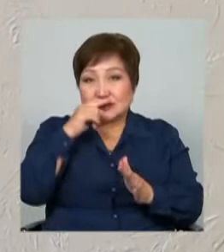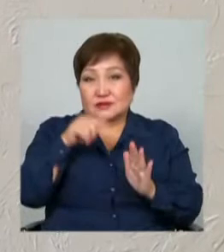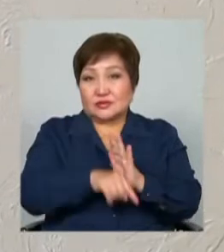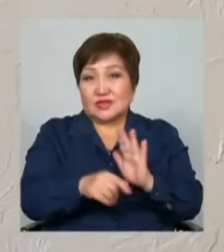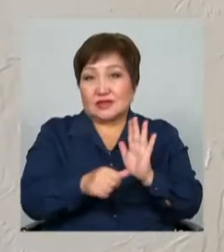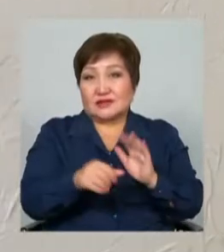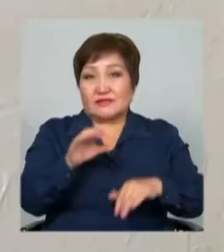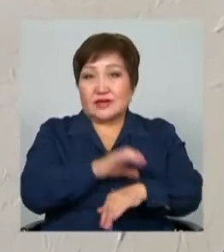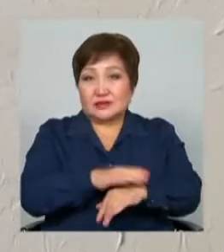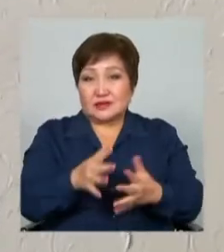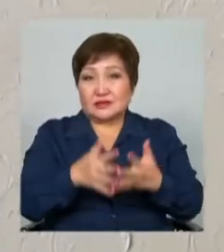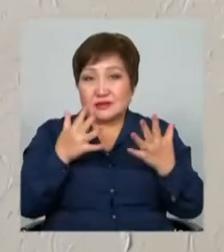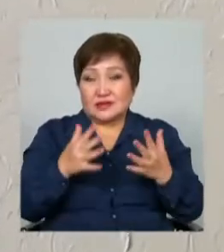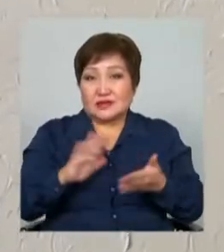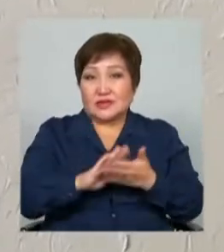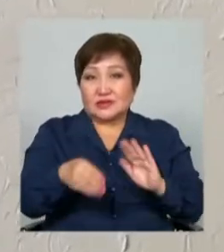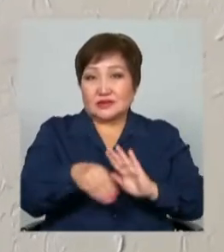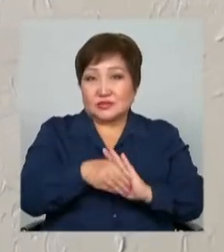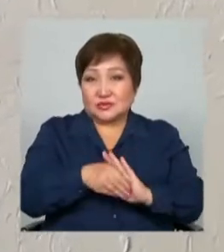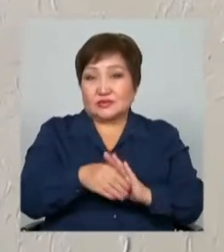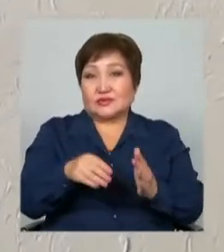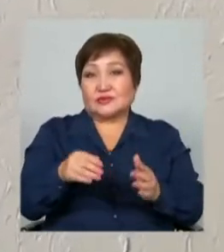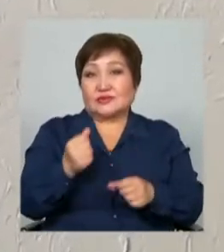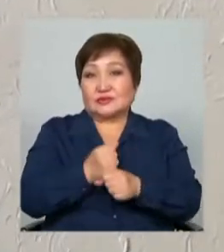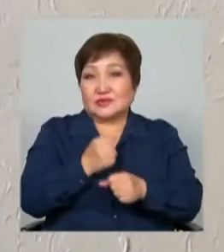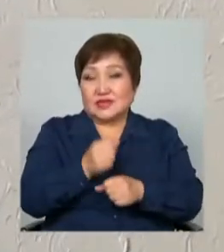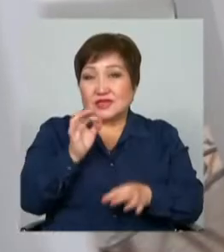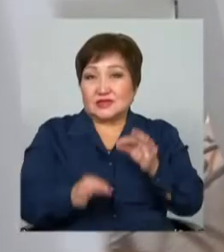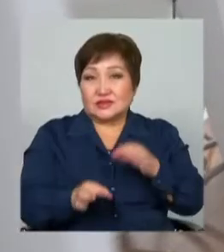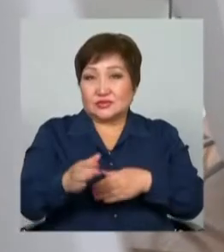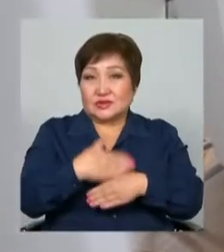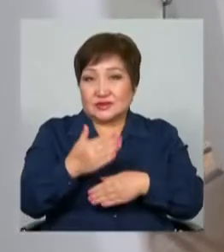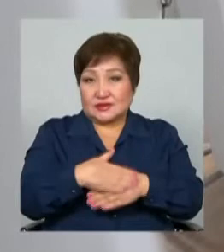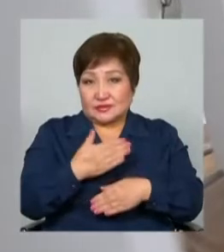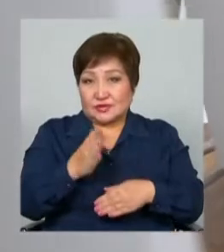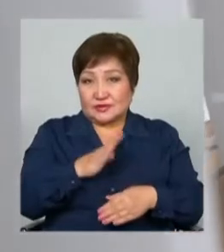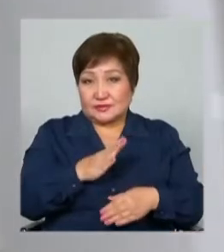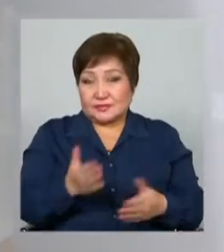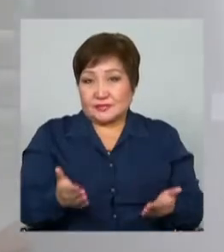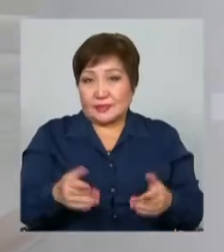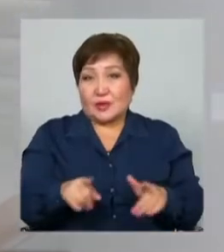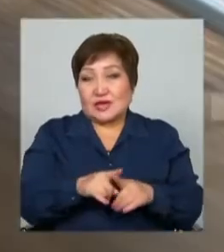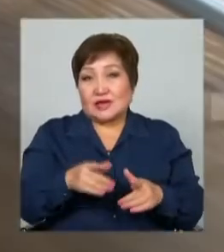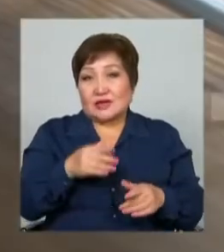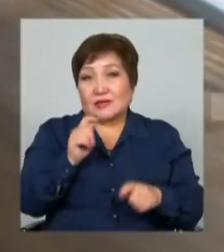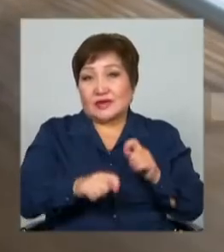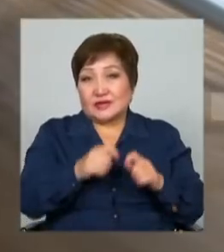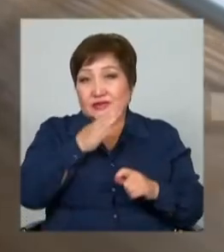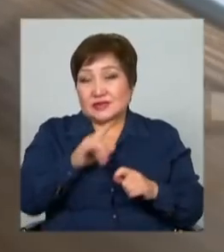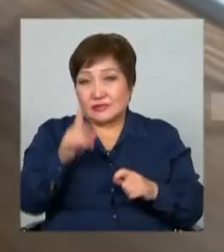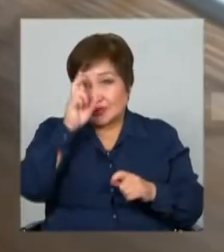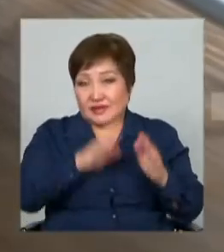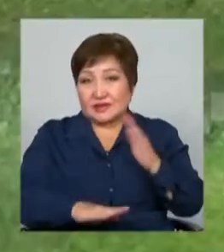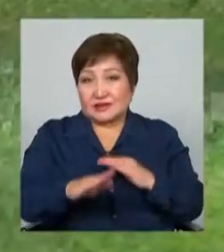анықталды. Сыбайлас жемқорлық қылмысын жасаған үшін 50 адам жауапкершілікке тартылды. Сондай-ақ мониторинг аясында мемлекеттік органдар